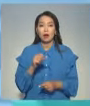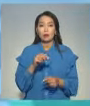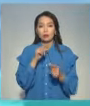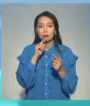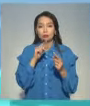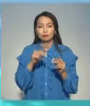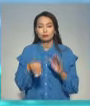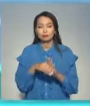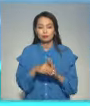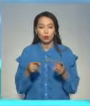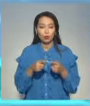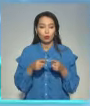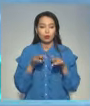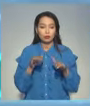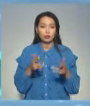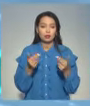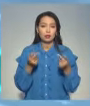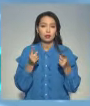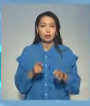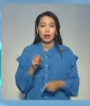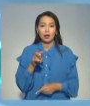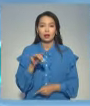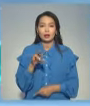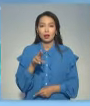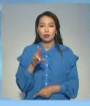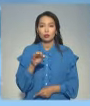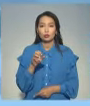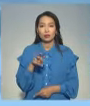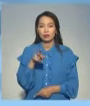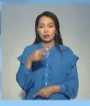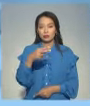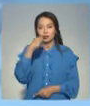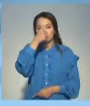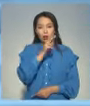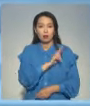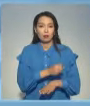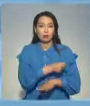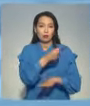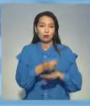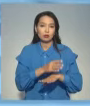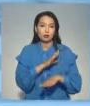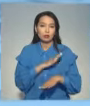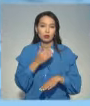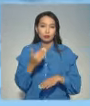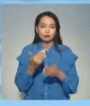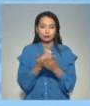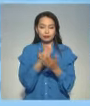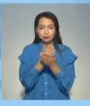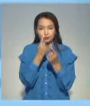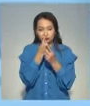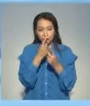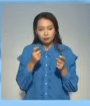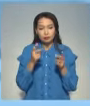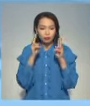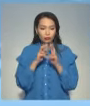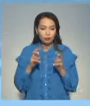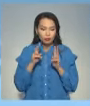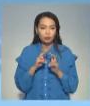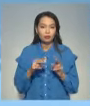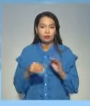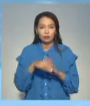қозғалған растады. Әлия Қожабаева бұл қызметке 2020 жылы тағайындалған. Құзырлы органның ақпаратынша қазір тергеу жүріп жатыр.